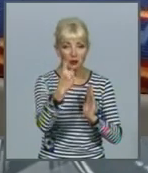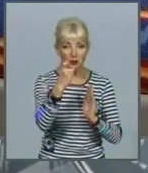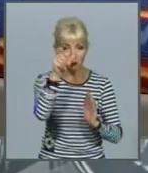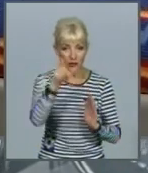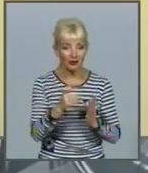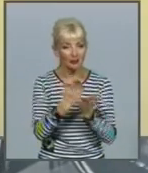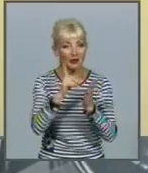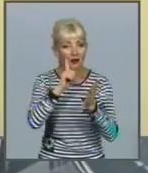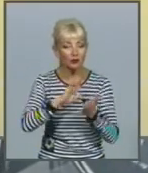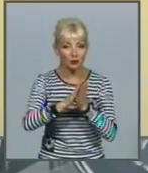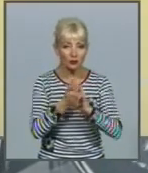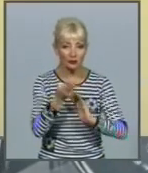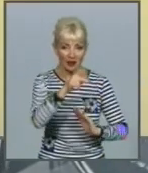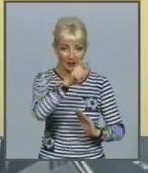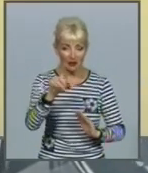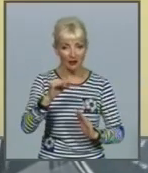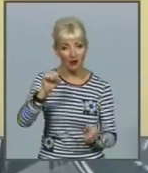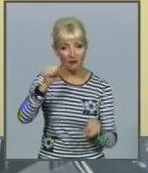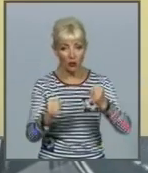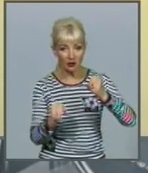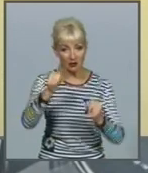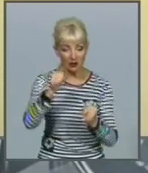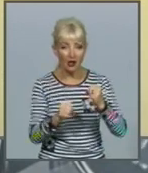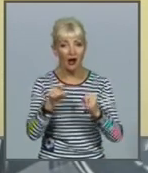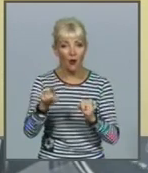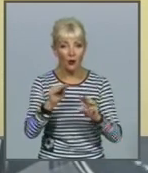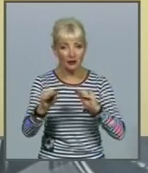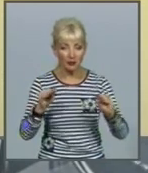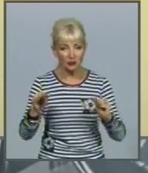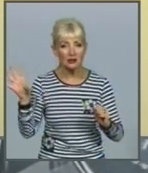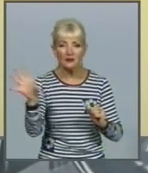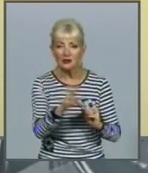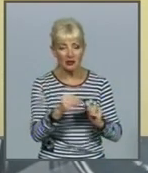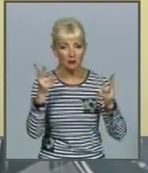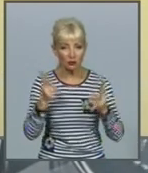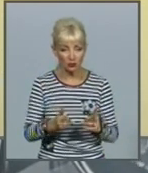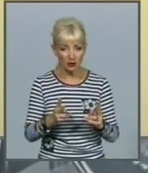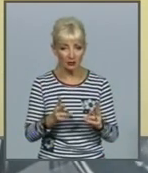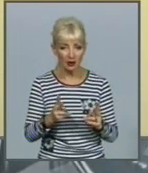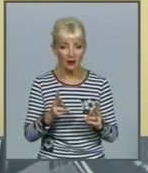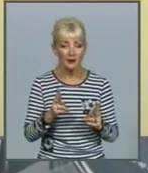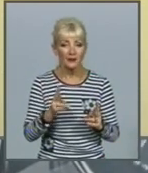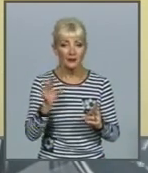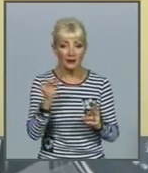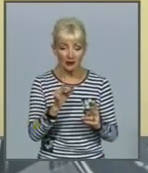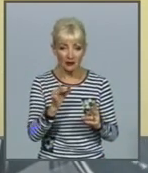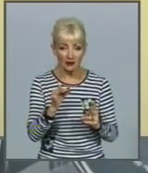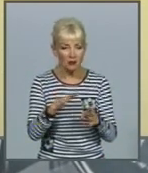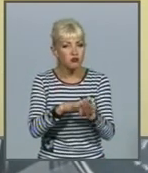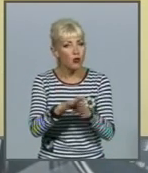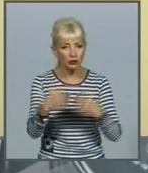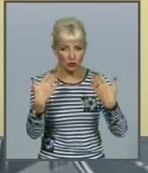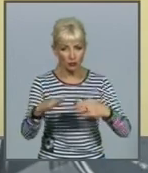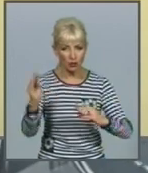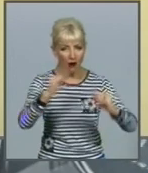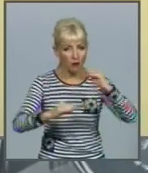і для водіїв. Він обладнується на заводі всіми необхідними средствами. Він поступає, кстати, к нам повністю обладнаний під нашу систему